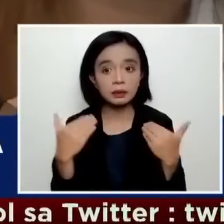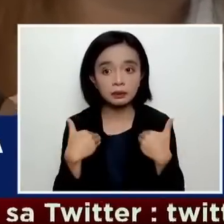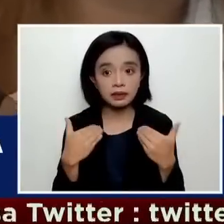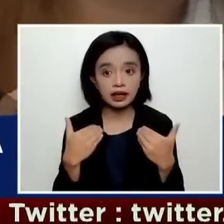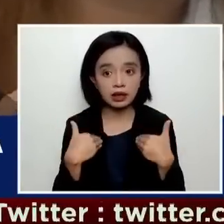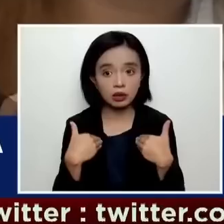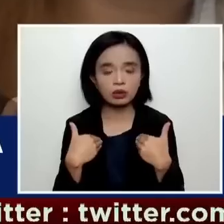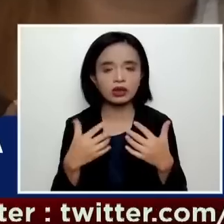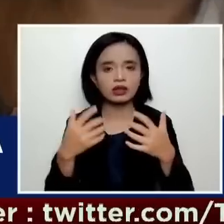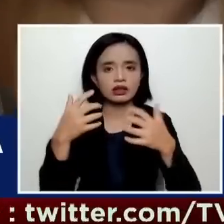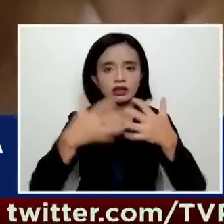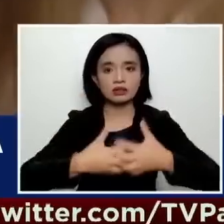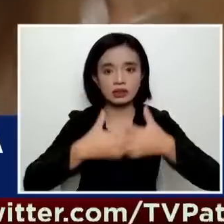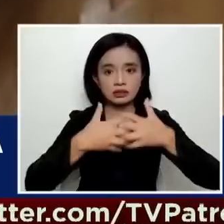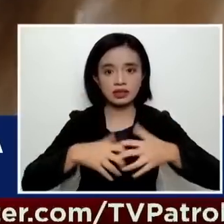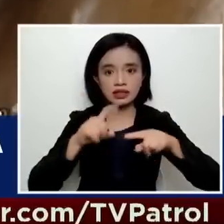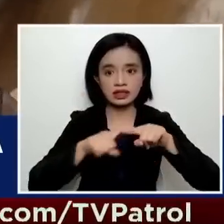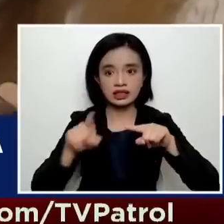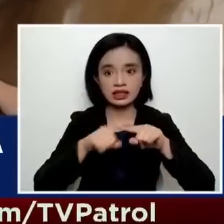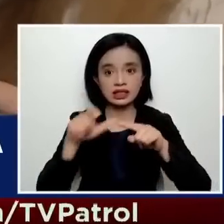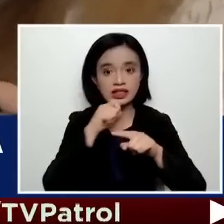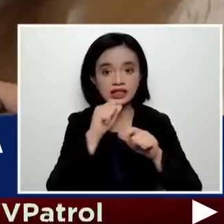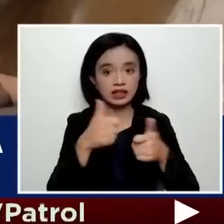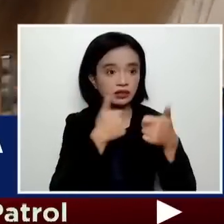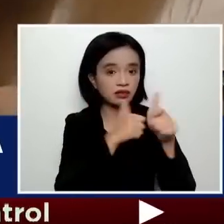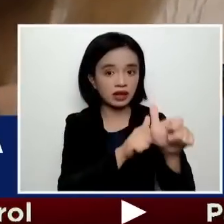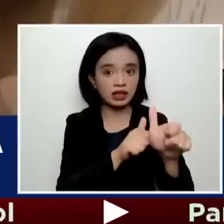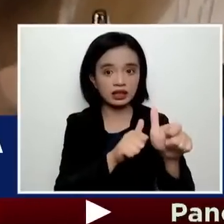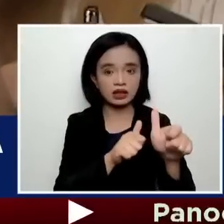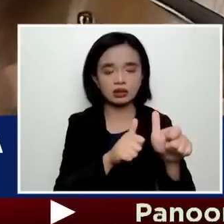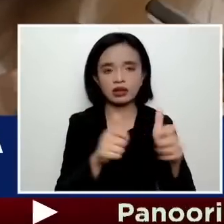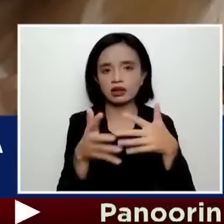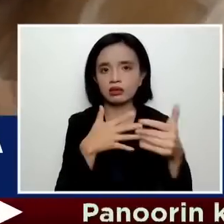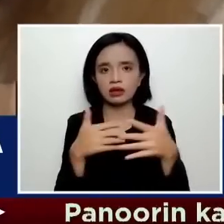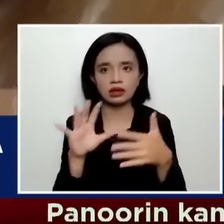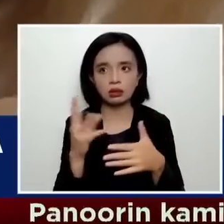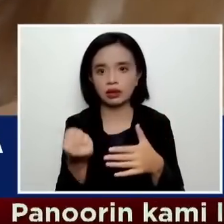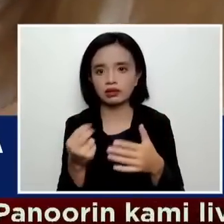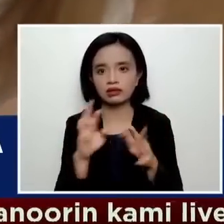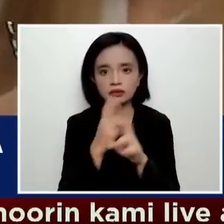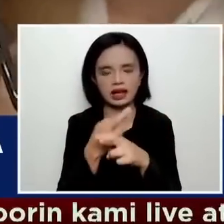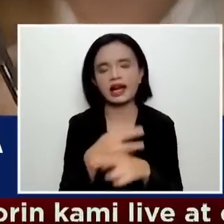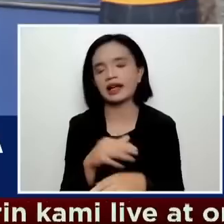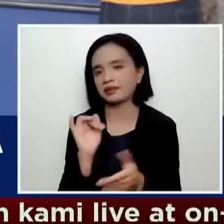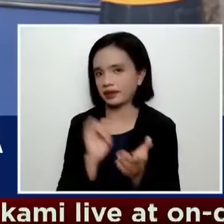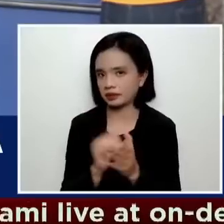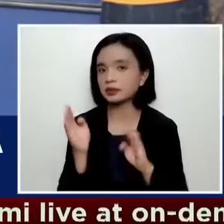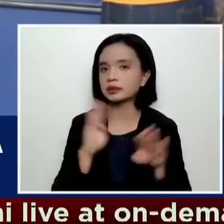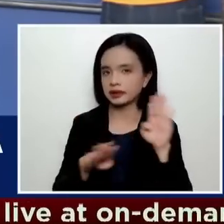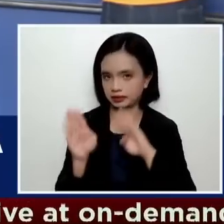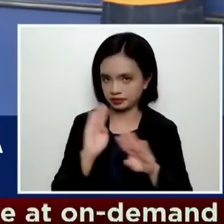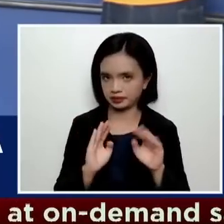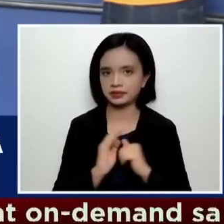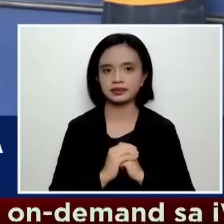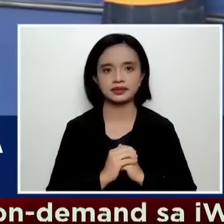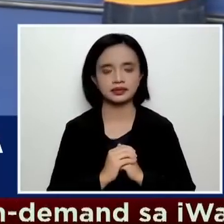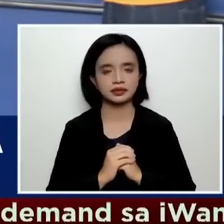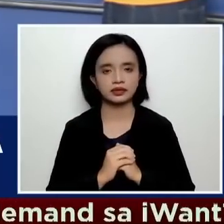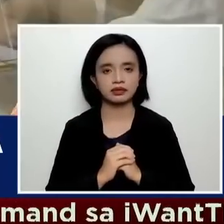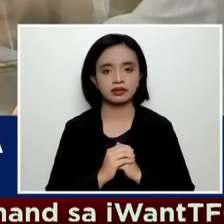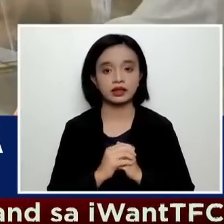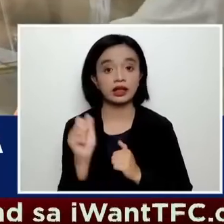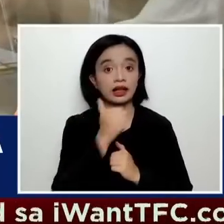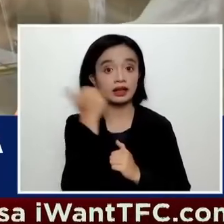generator na hindi sumunod sa usapan natin ng GOMP kung kailan sila mag-maintenance, magkakaproblema tayo. Ang isa namang